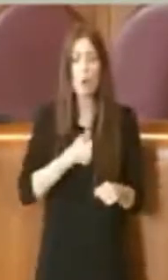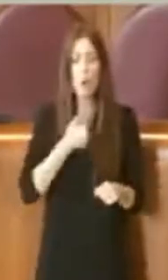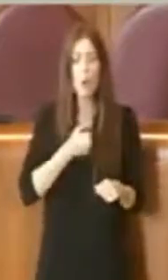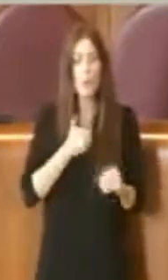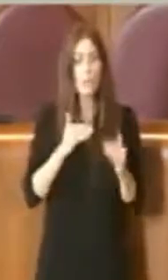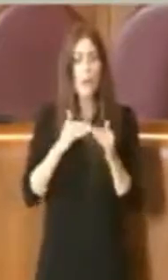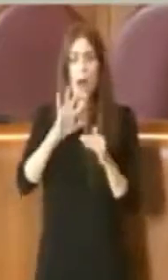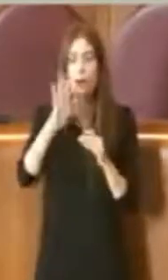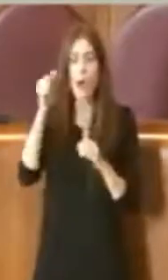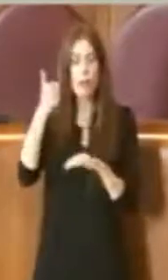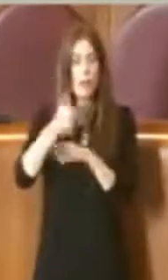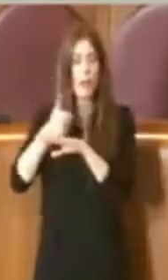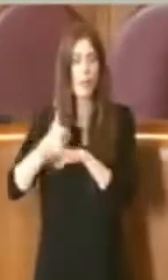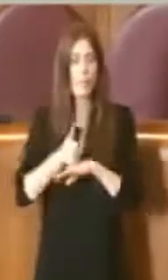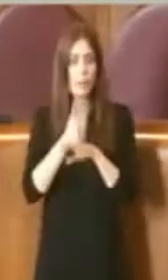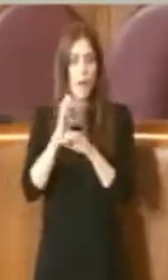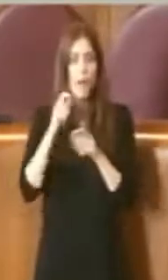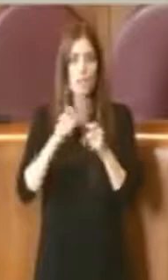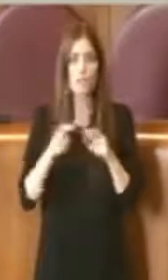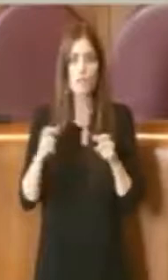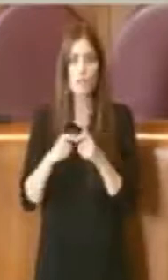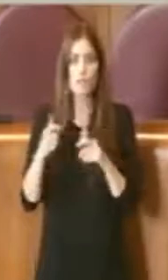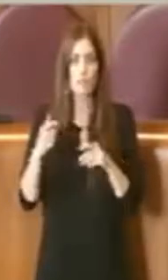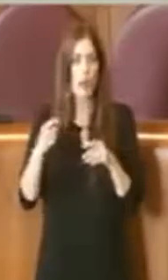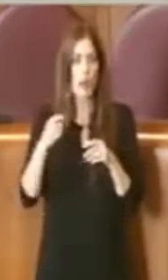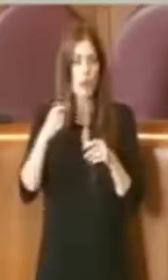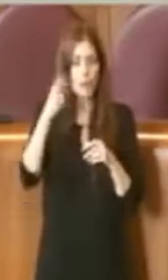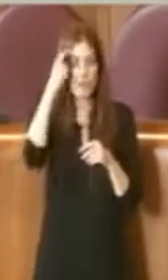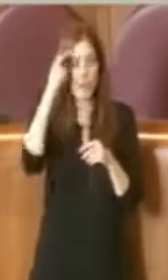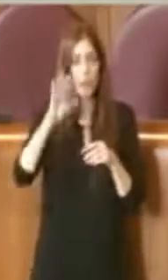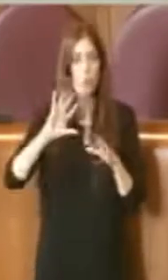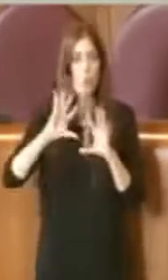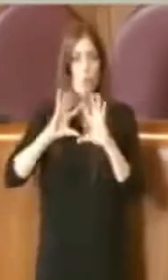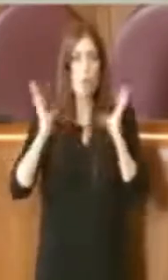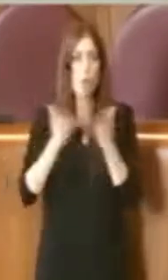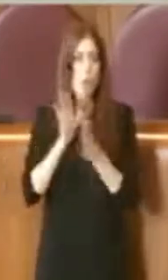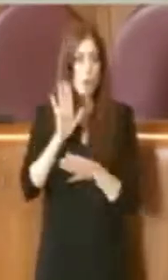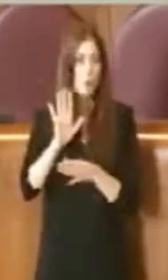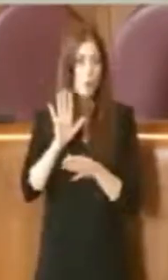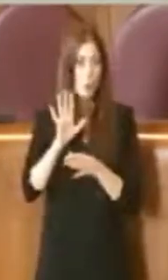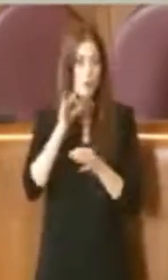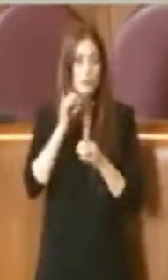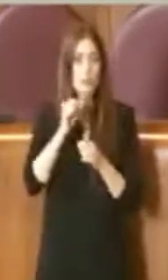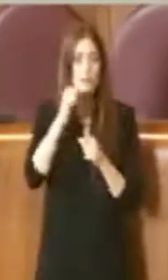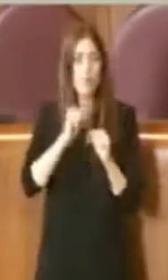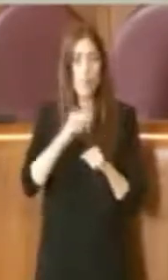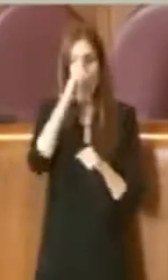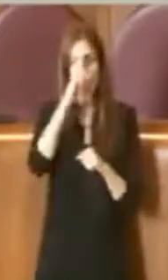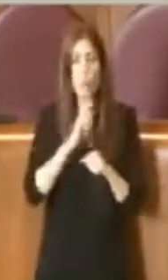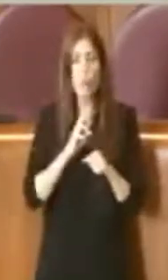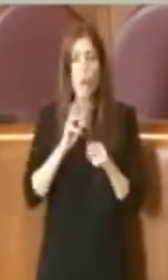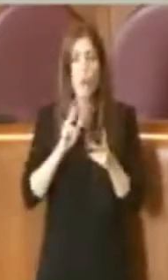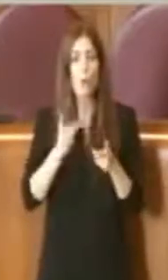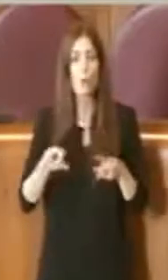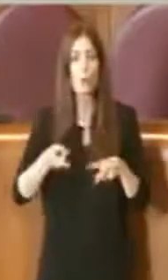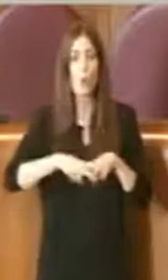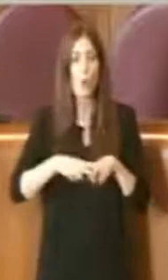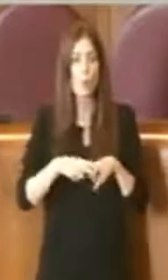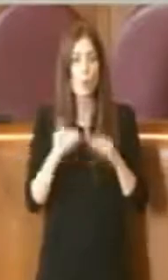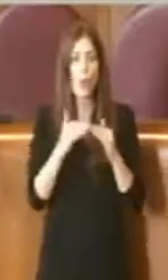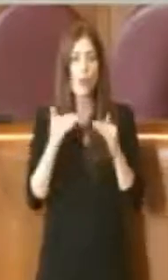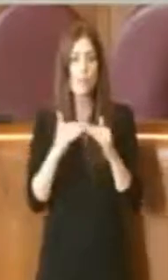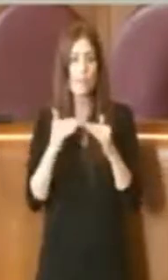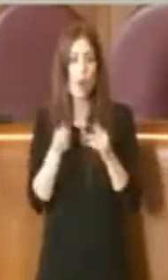altre capitali e delle città-stato del mondo, revisionando al contempo il ruolo e la missione dell'attuale doppio livello di